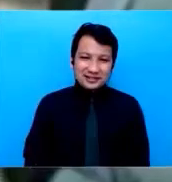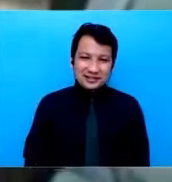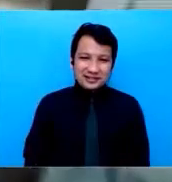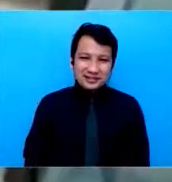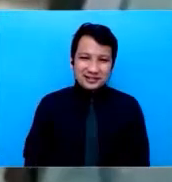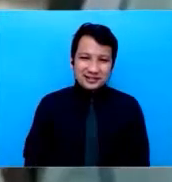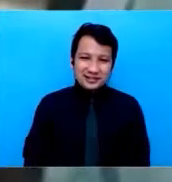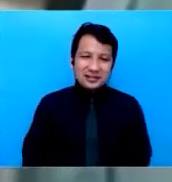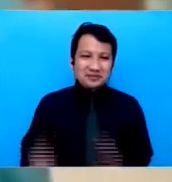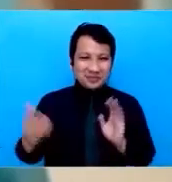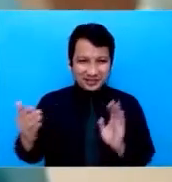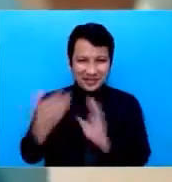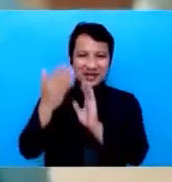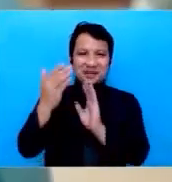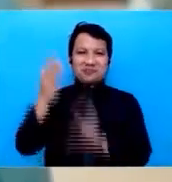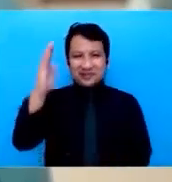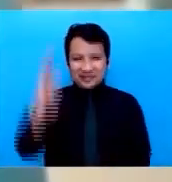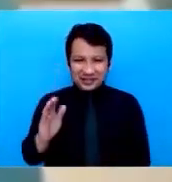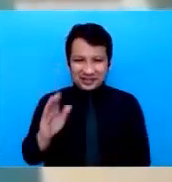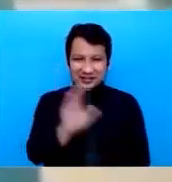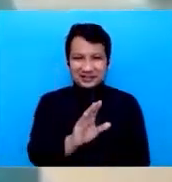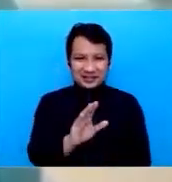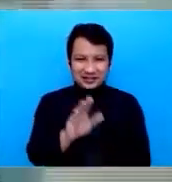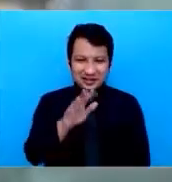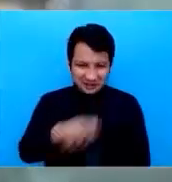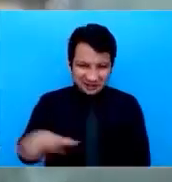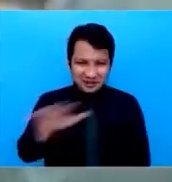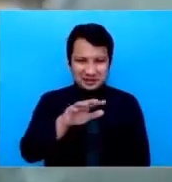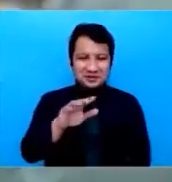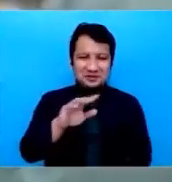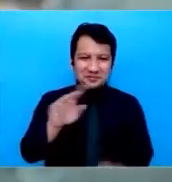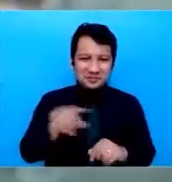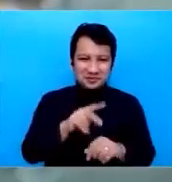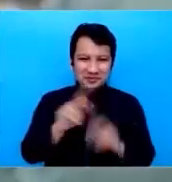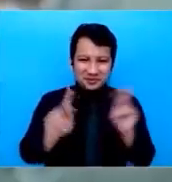Sa harap ng Diyos at ng kanyang sambayan,